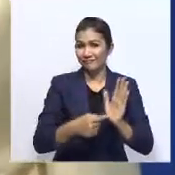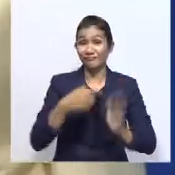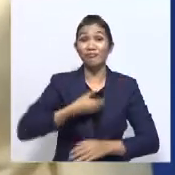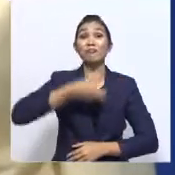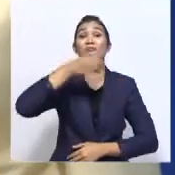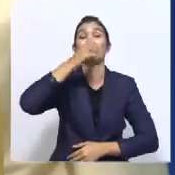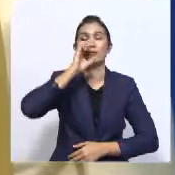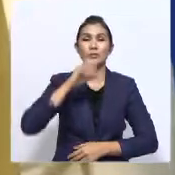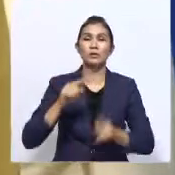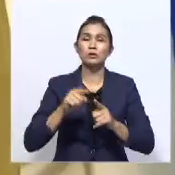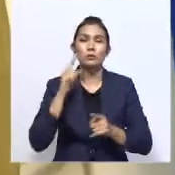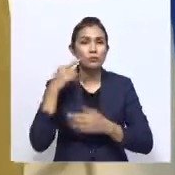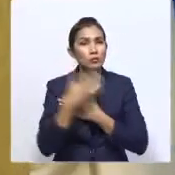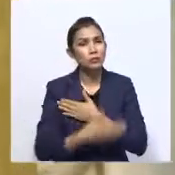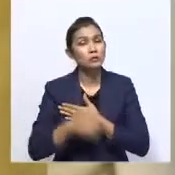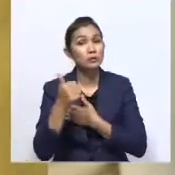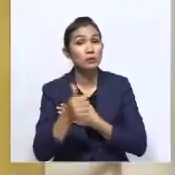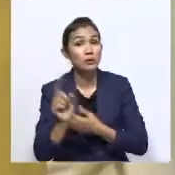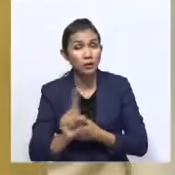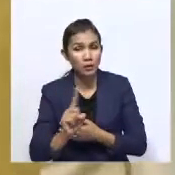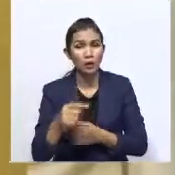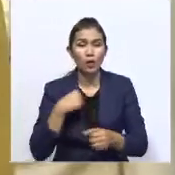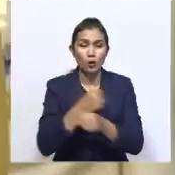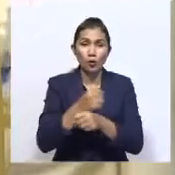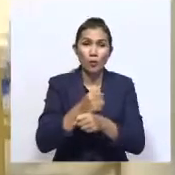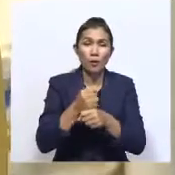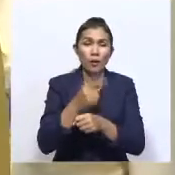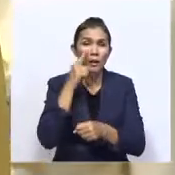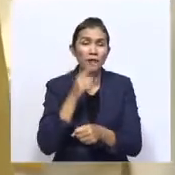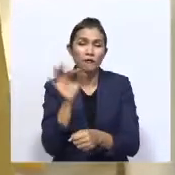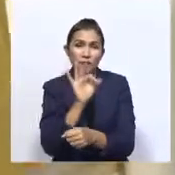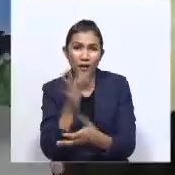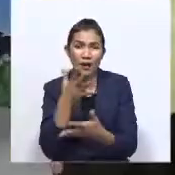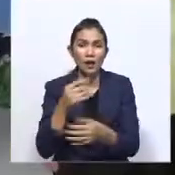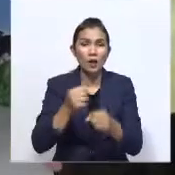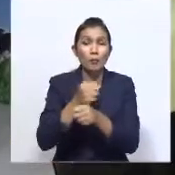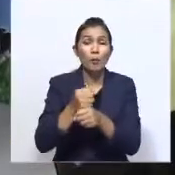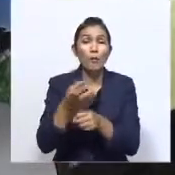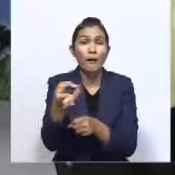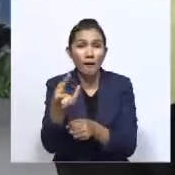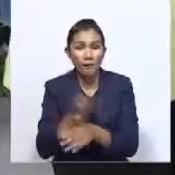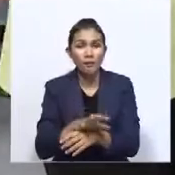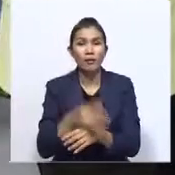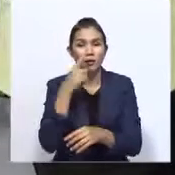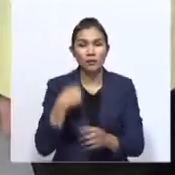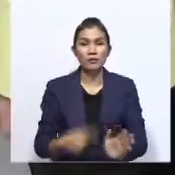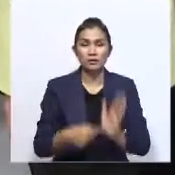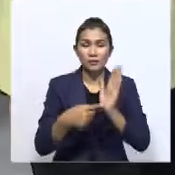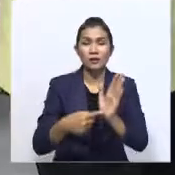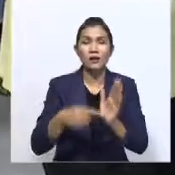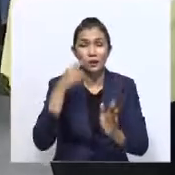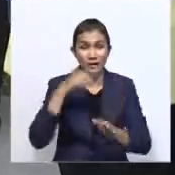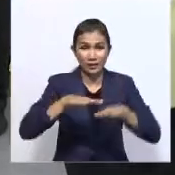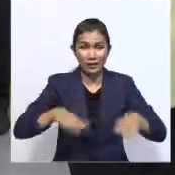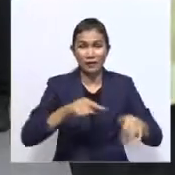ะมีผลต่อสุขภาพดีอย่างไรนะคะอย่างเช่นนมไขมันต่ำน้ำนมข้าวนอกจากนี้ก็โชว์การดื่มนมให้กับเด็กชายสราวุธ